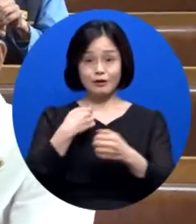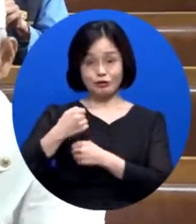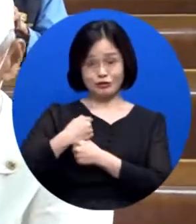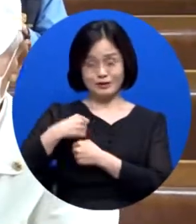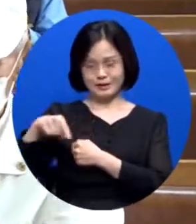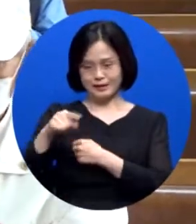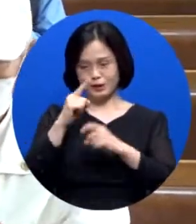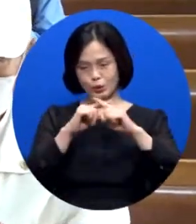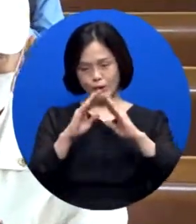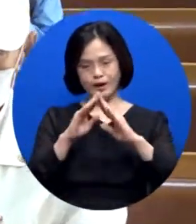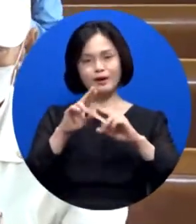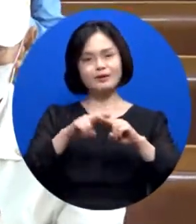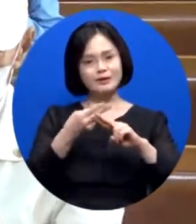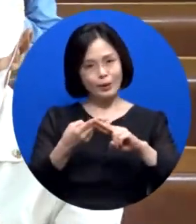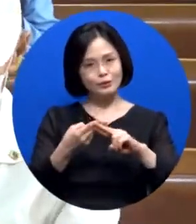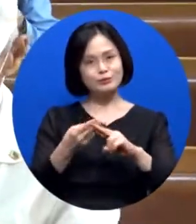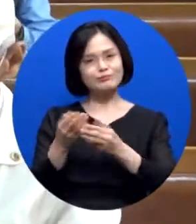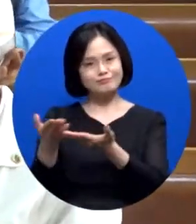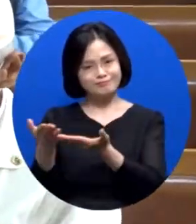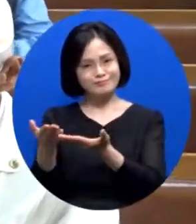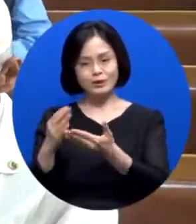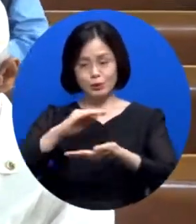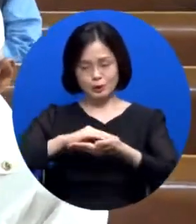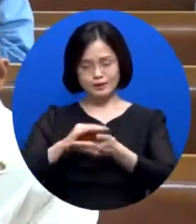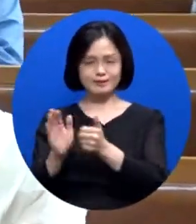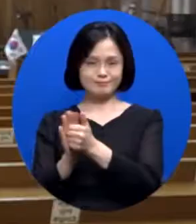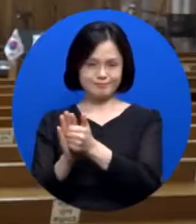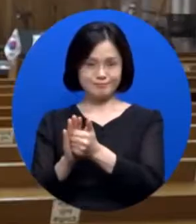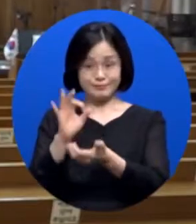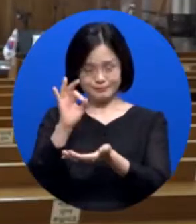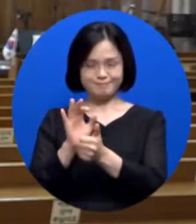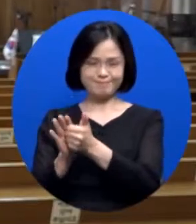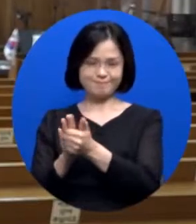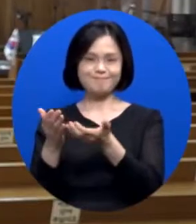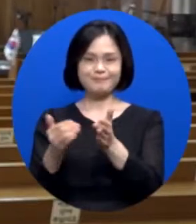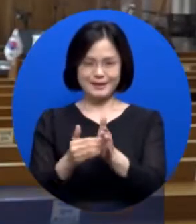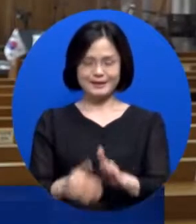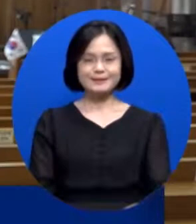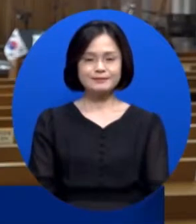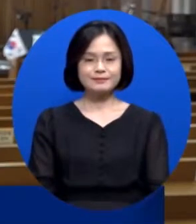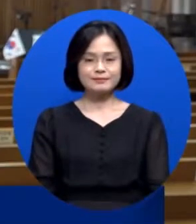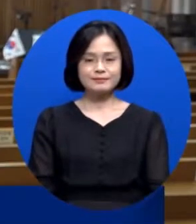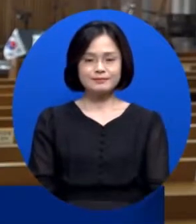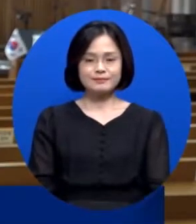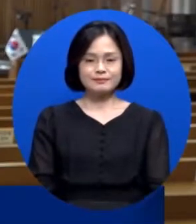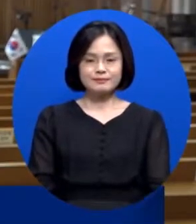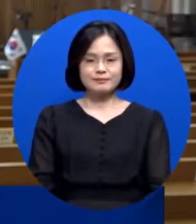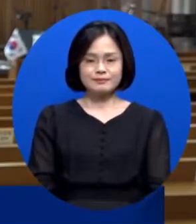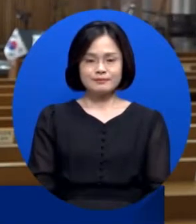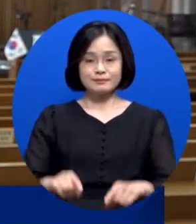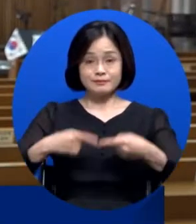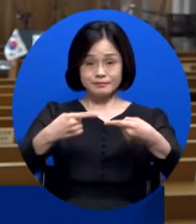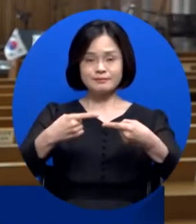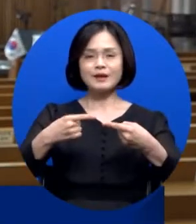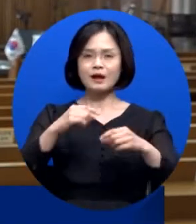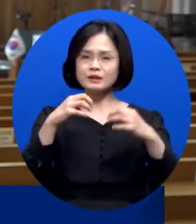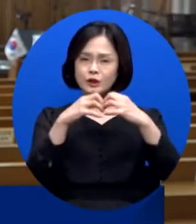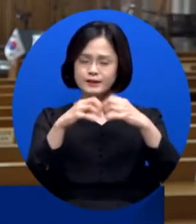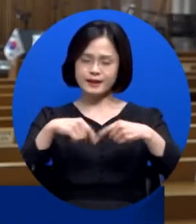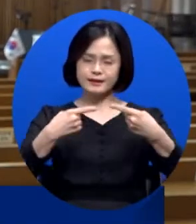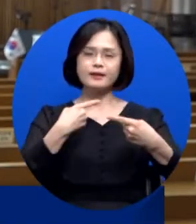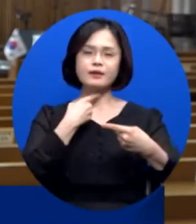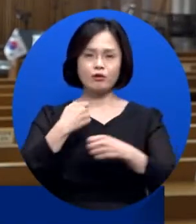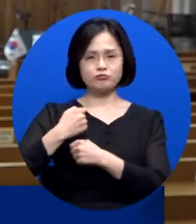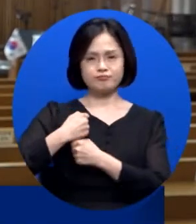기념품과 도시락 격려금을 전달했습니다 누군가의 헌신과 피했던 기억하면서 우리도 이